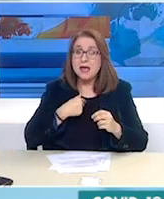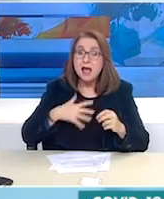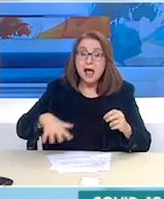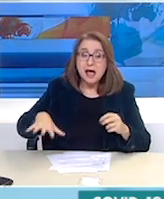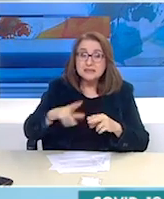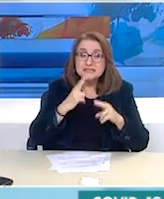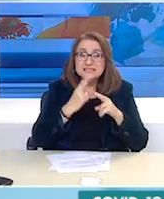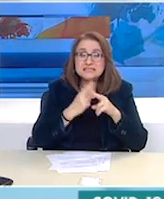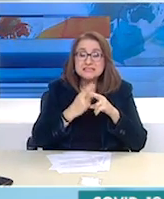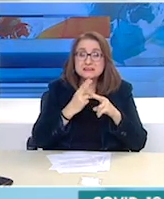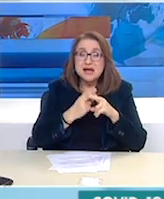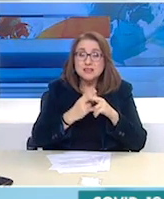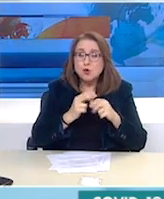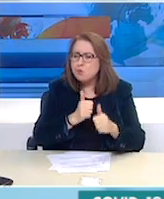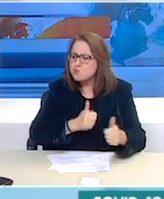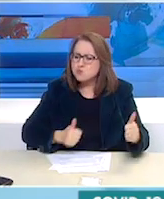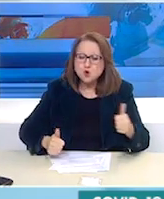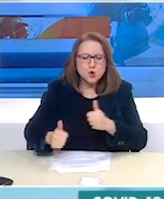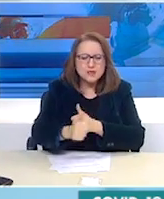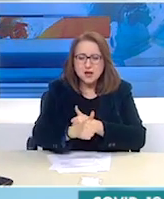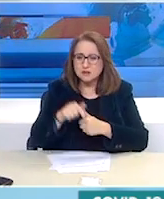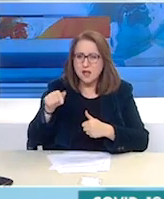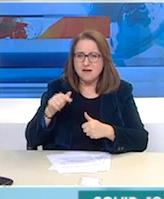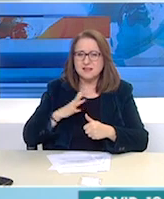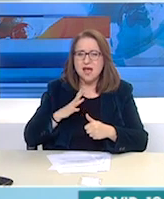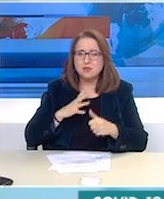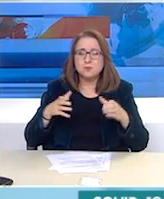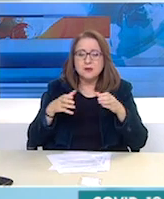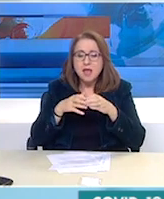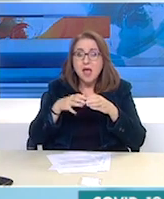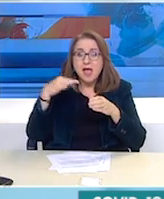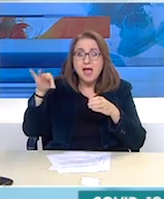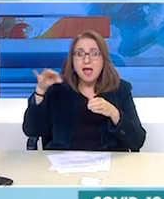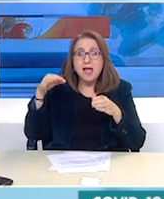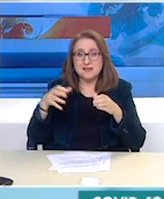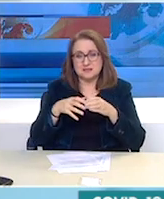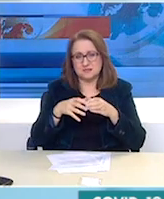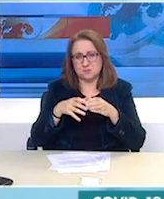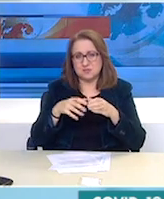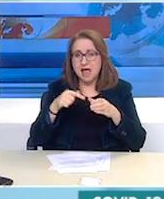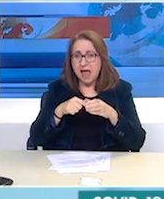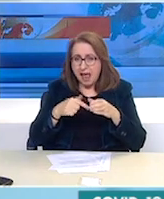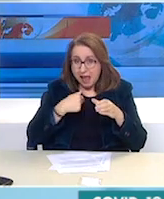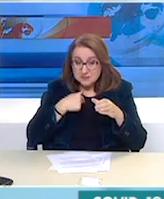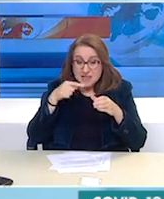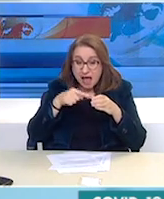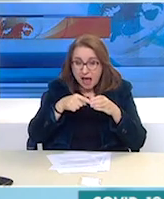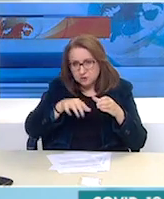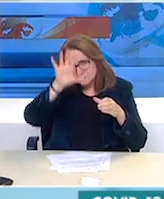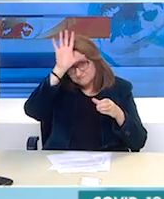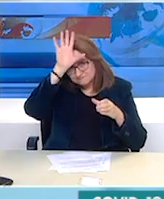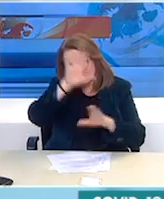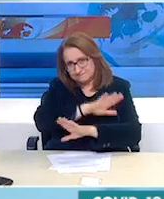ανήκουν στις λεγόμενες ευάλωτες ομάδες είναι αδιαπραγμάτευτη και είναι σταθερή πτυχή στην επιχειρησιακή καθημερινή μας